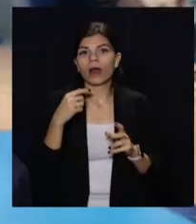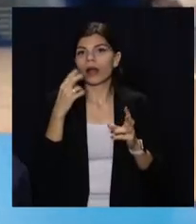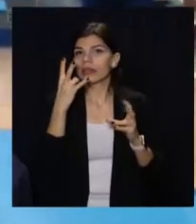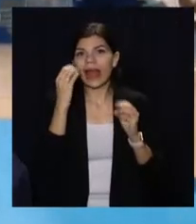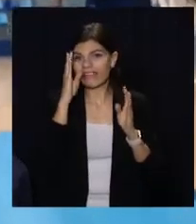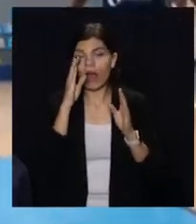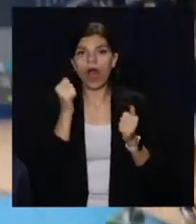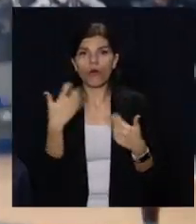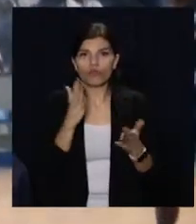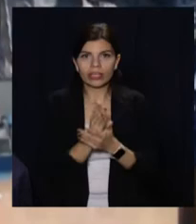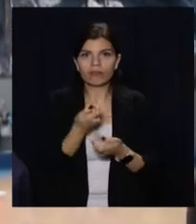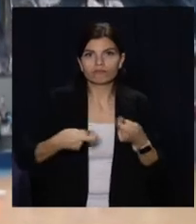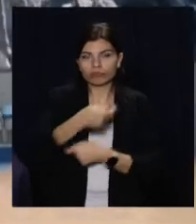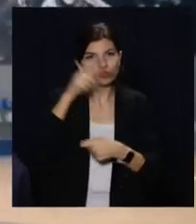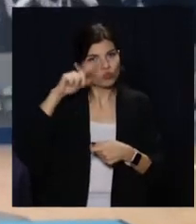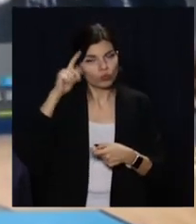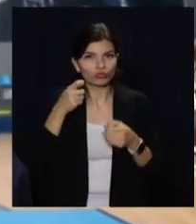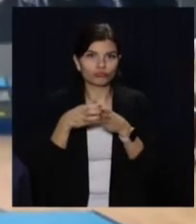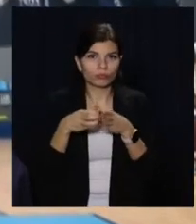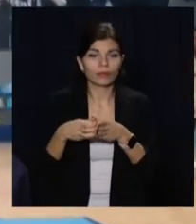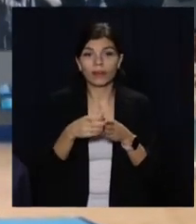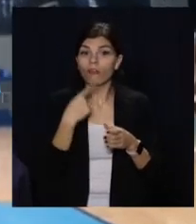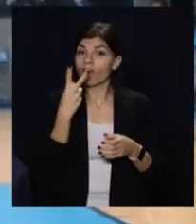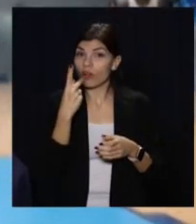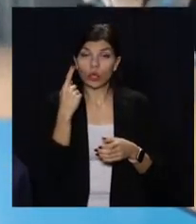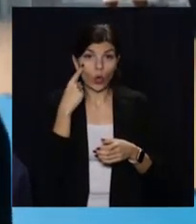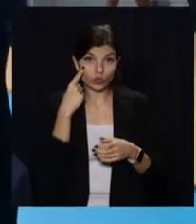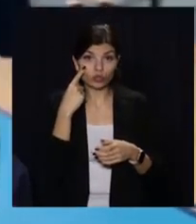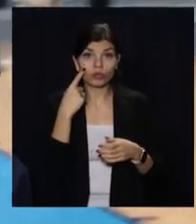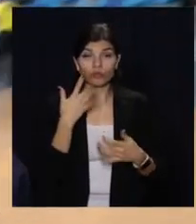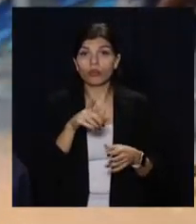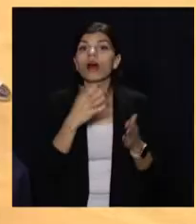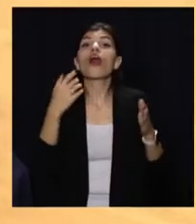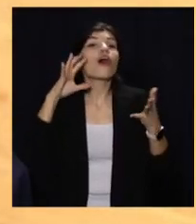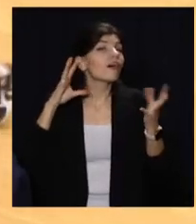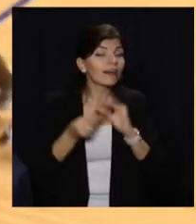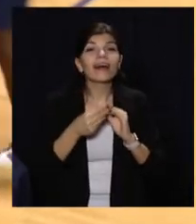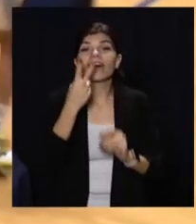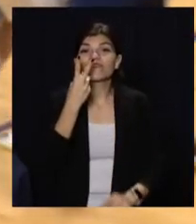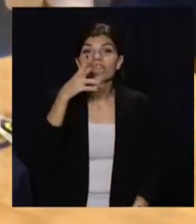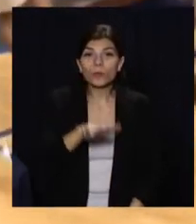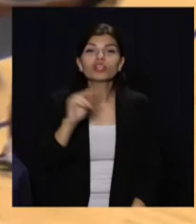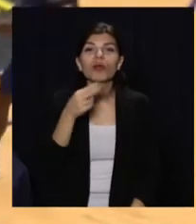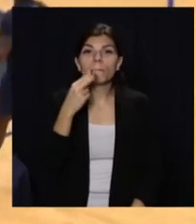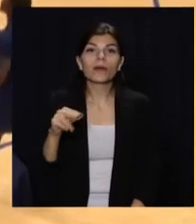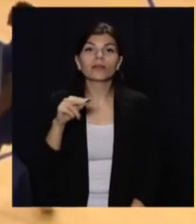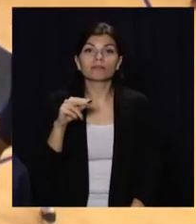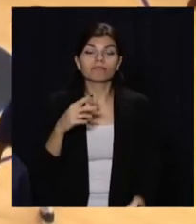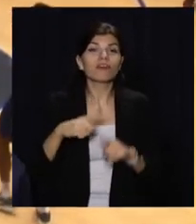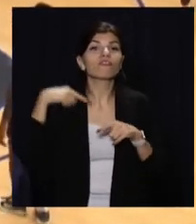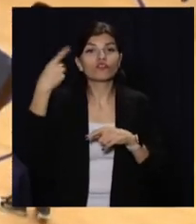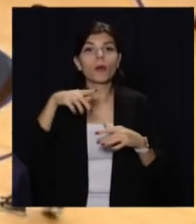командно. Наразі Дніпро має у своєму активі 21 очко і посідає друге місце в турнірі таблиці чемпіонату.